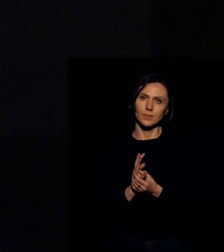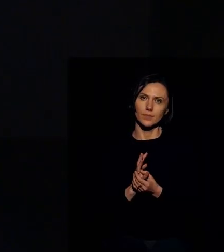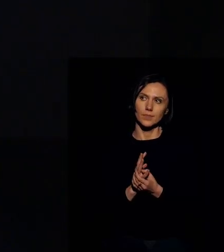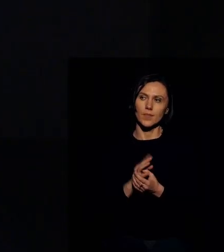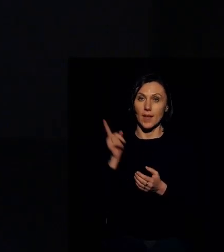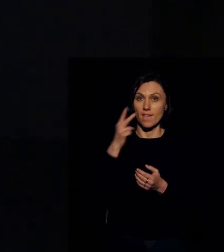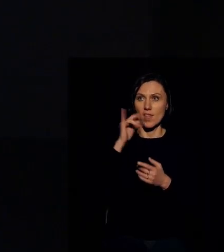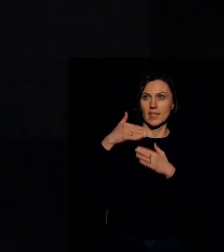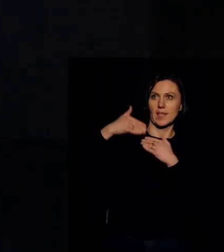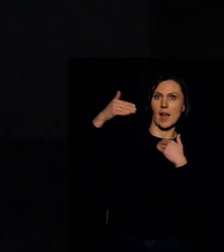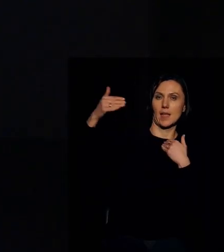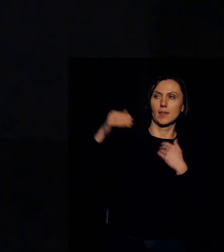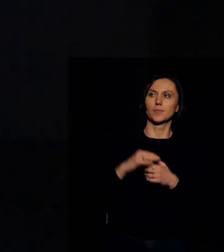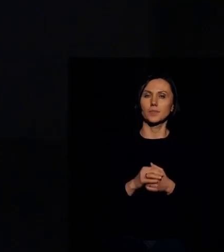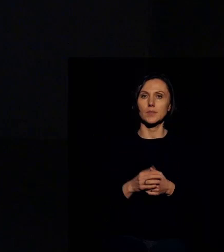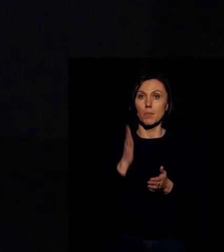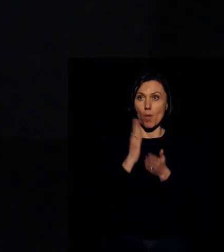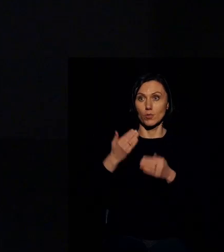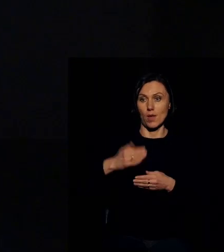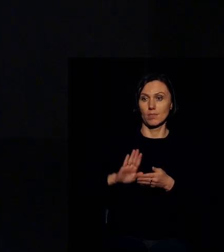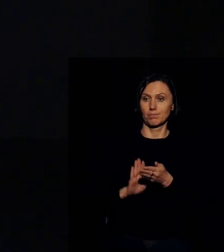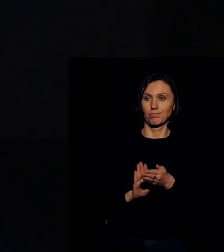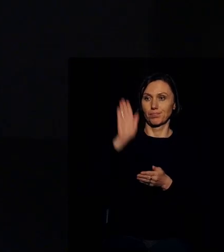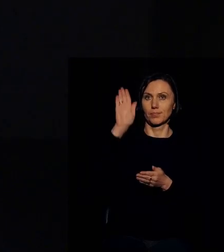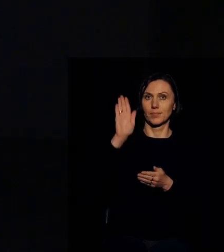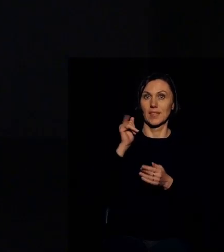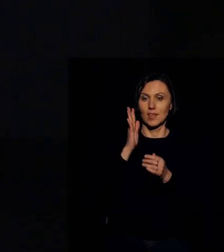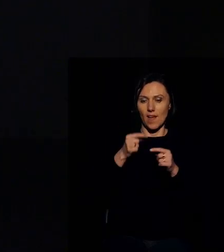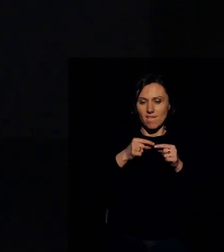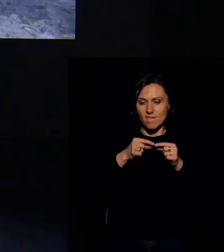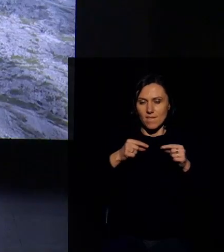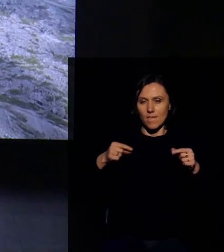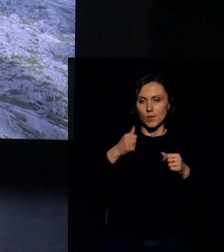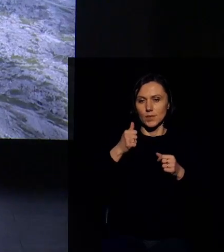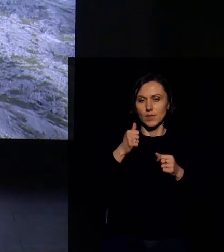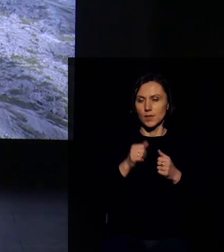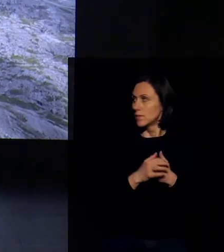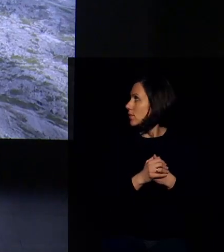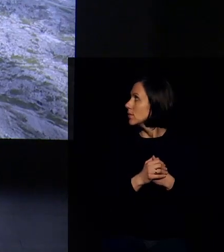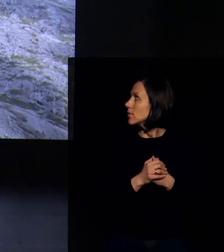z daleka. Także po prostu pionowa ściana i tylko ta wąska półeczka.